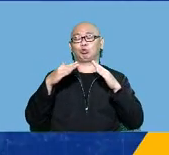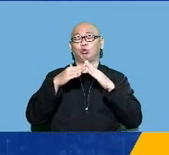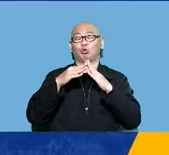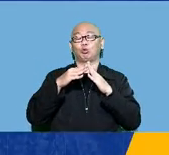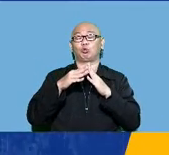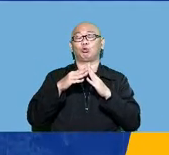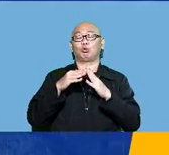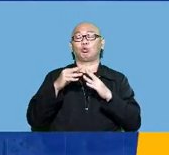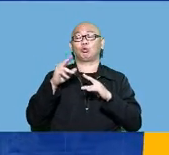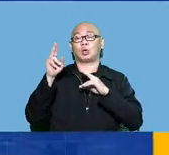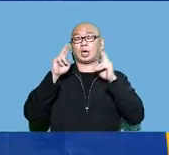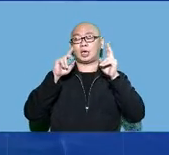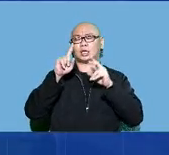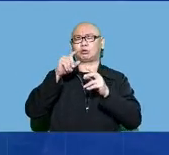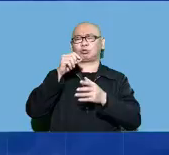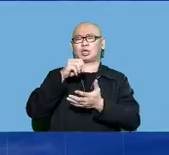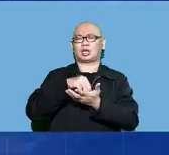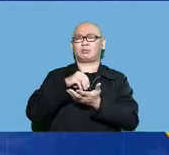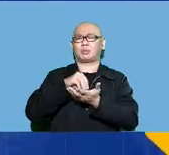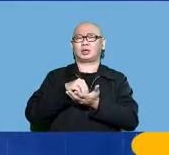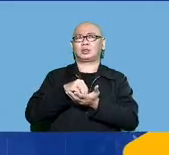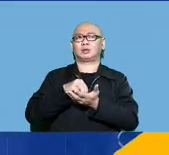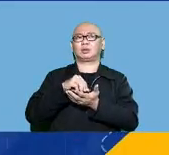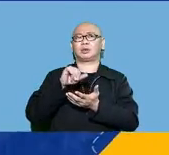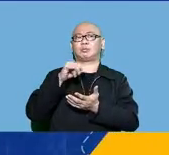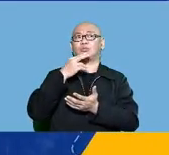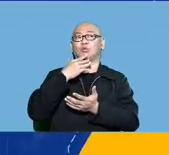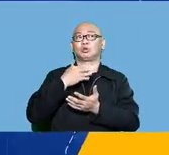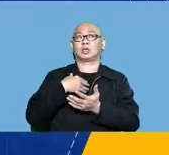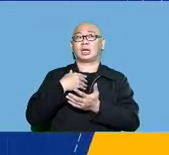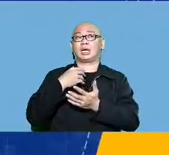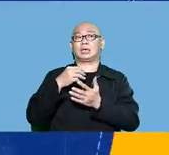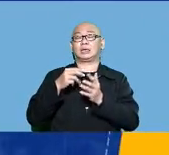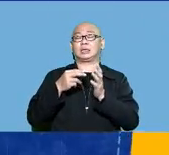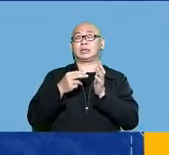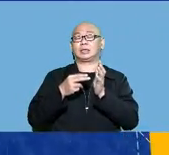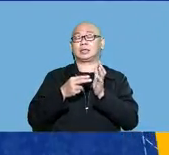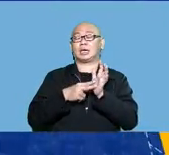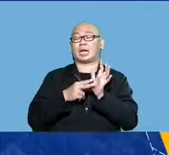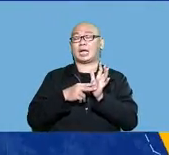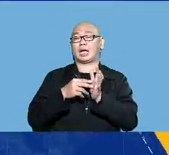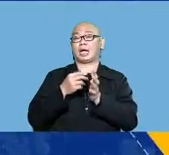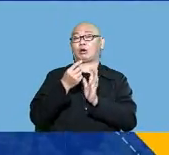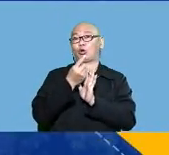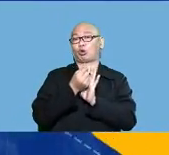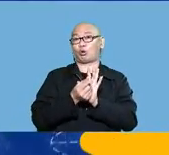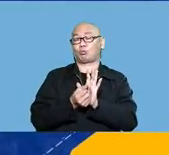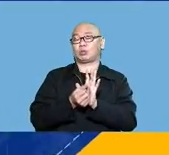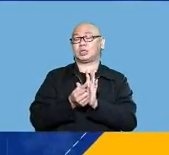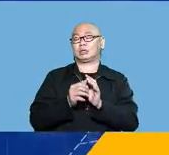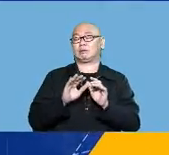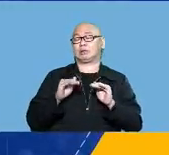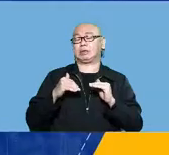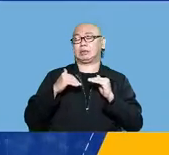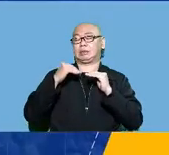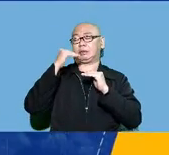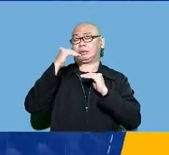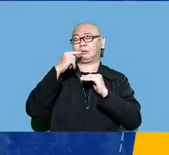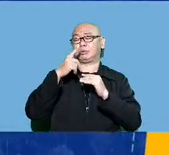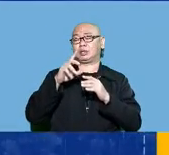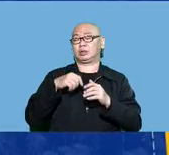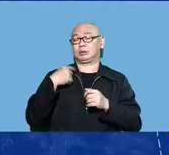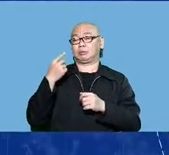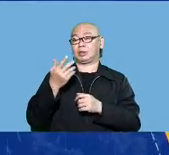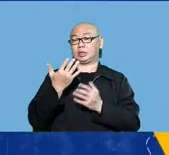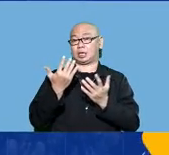tanaman keanekaragaman hayati yang punya nilai ekonomi tinggi sehingga kita memberdayakan masyarakat di sana untuk